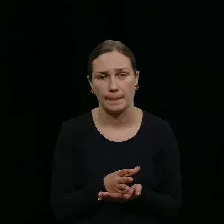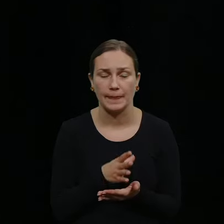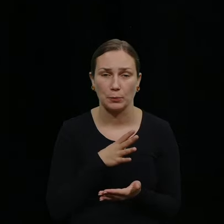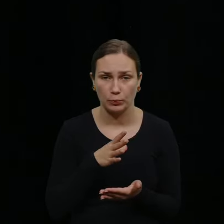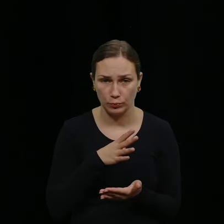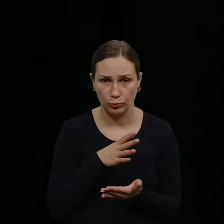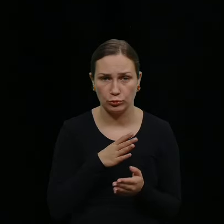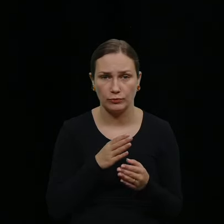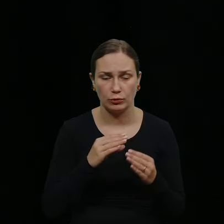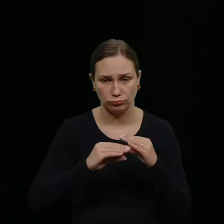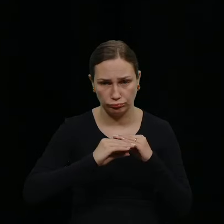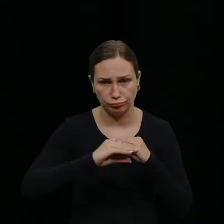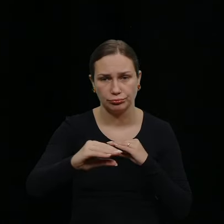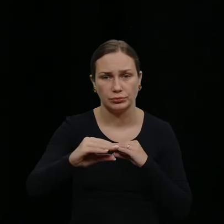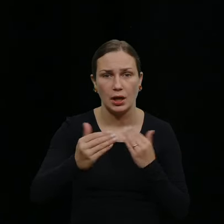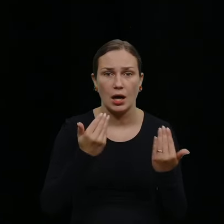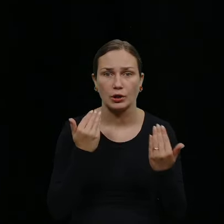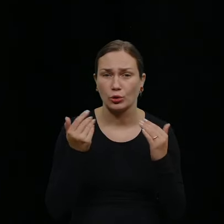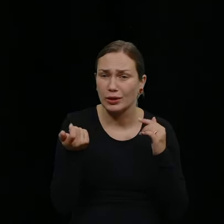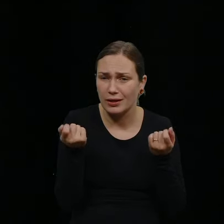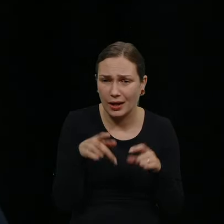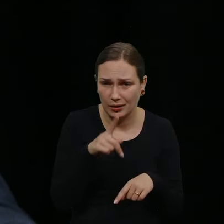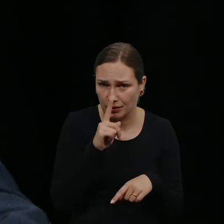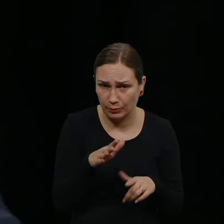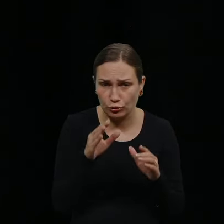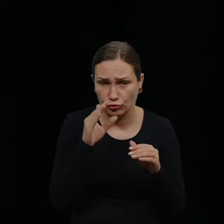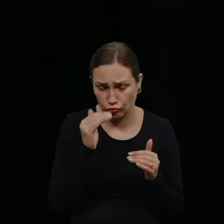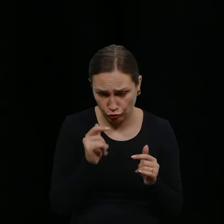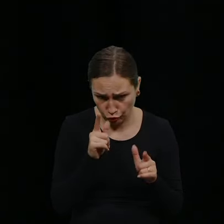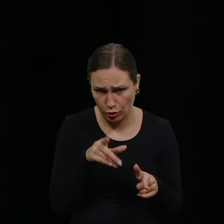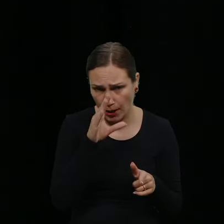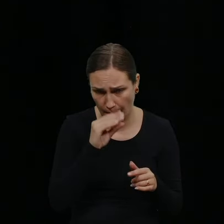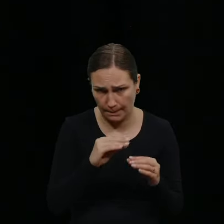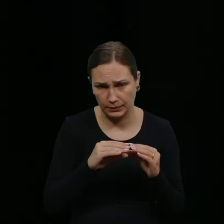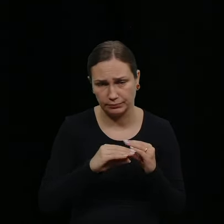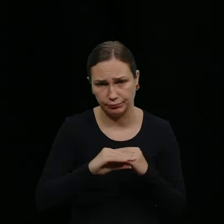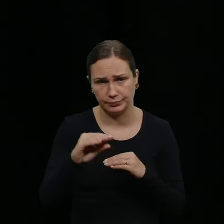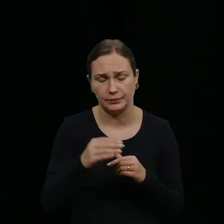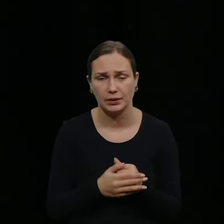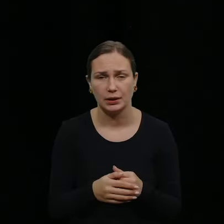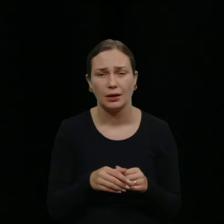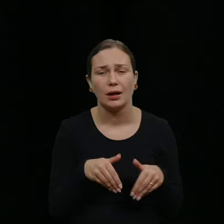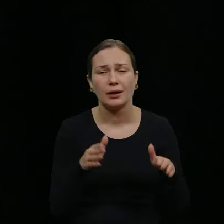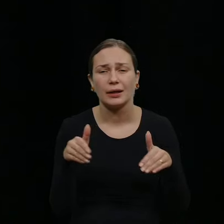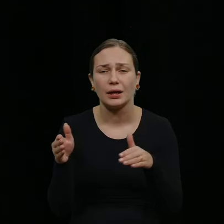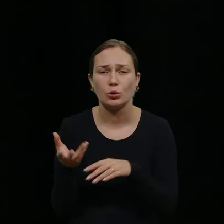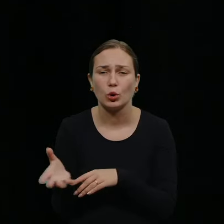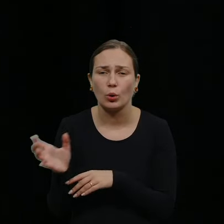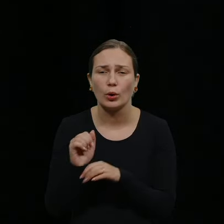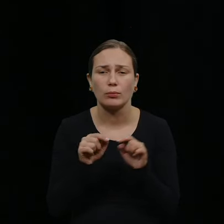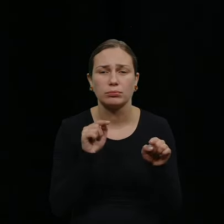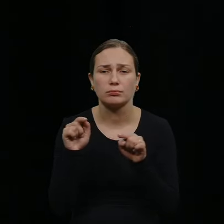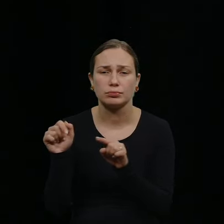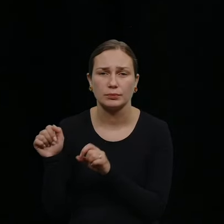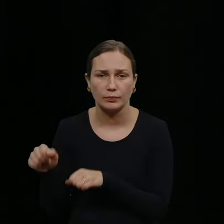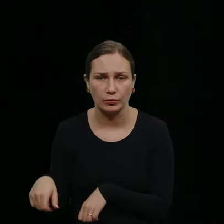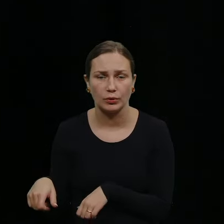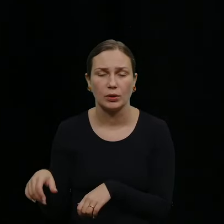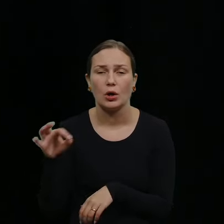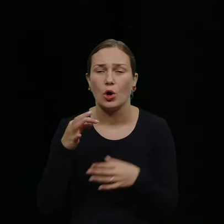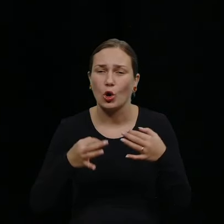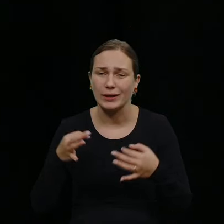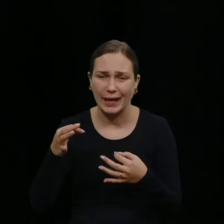jisai nutestas, nors atrodė, kad jo niekada nebus. Tai tų kelių galima būtų išvardinti ir žymiai daugiau. Aš nekalbu apie